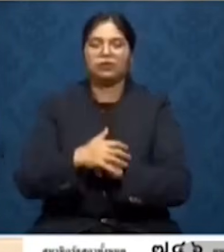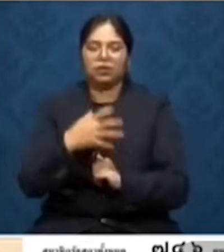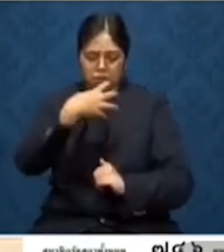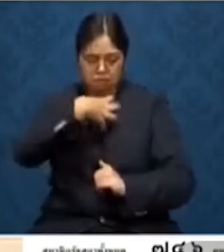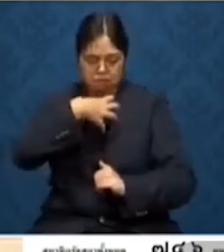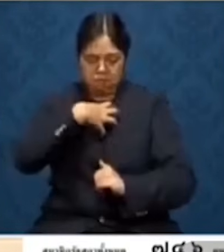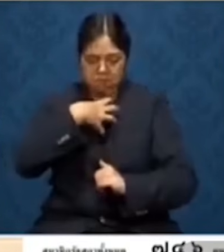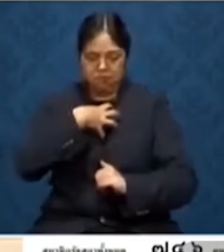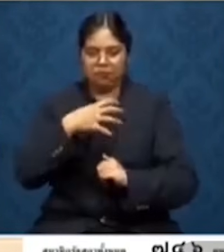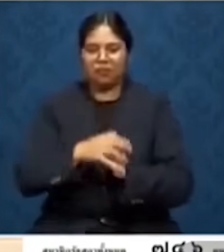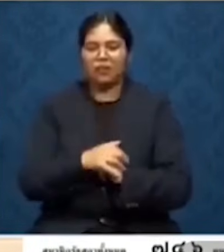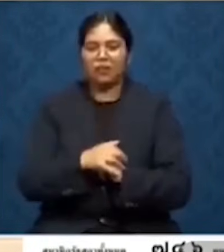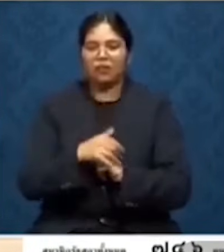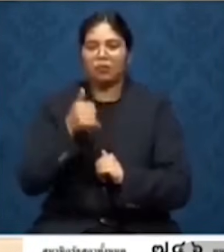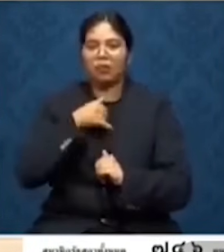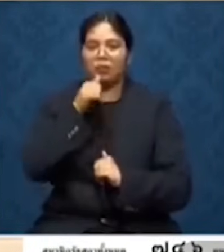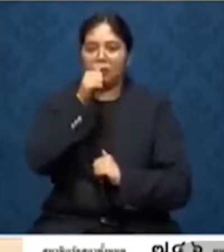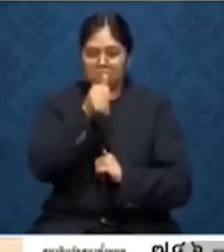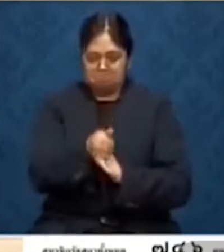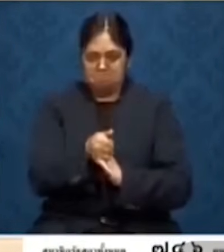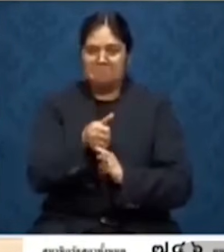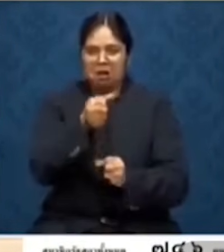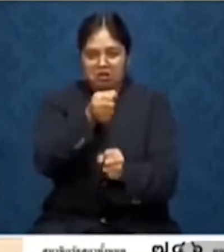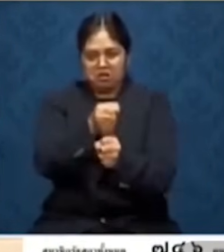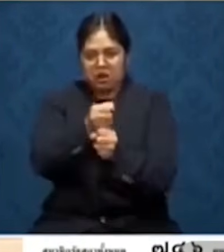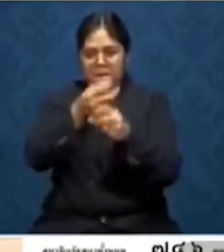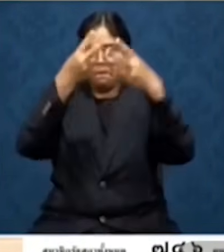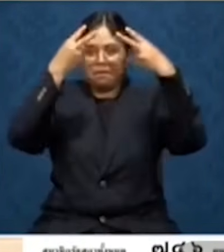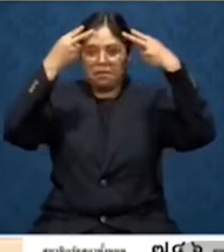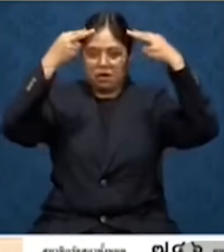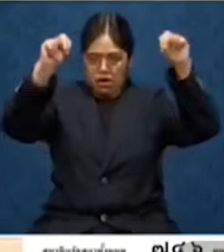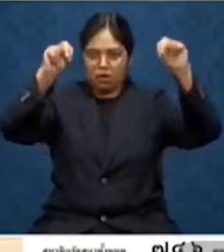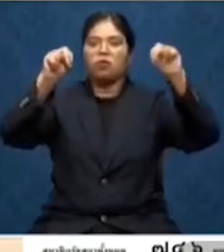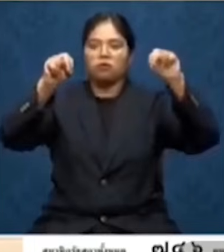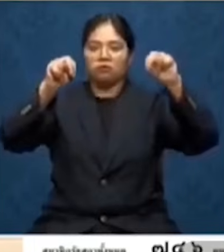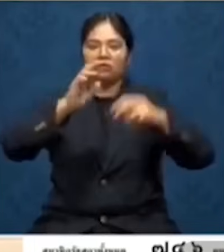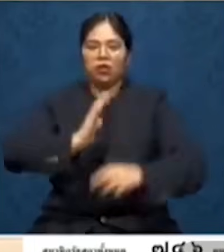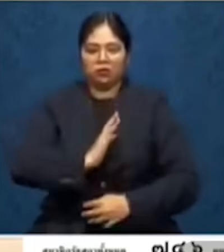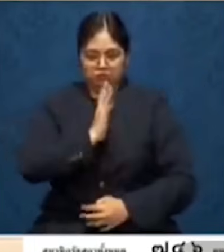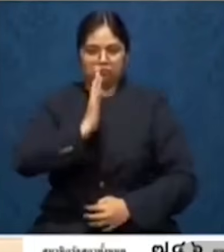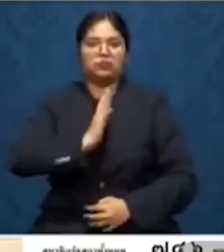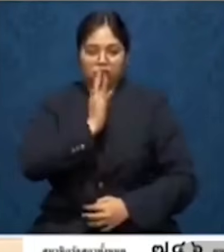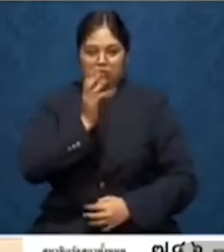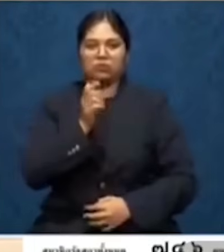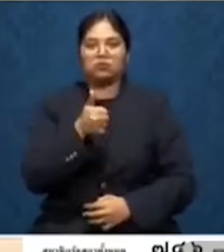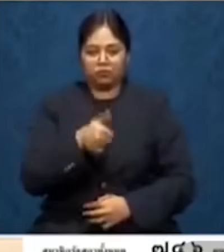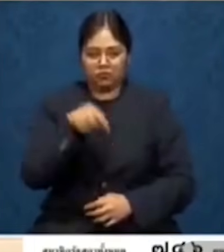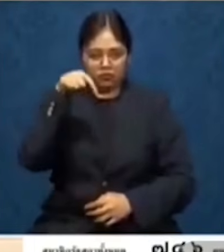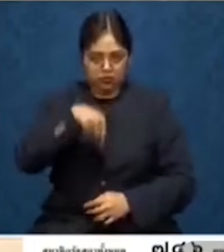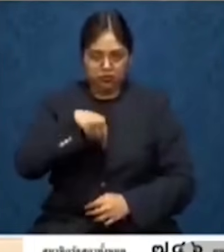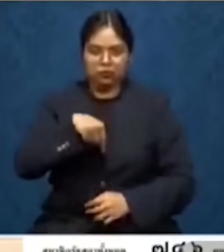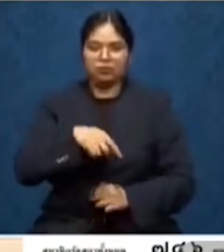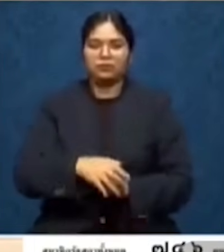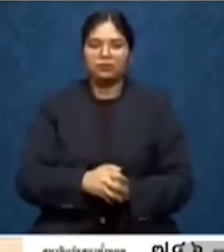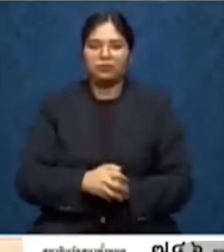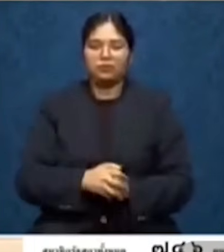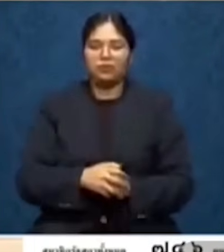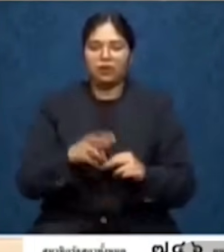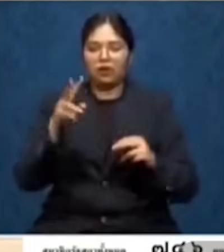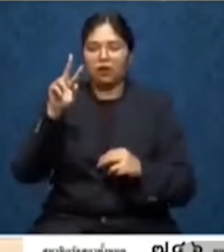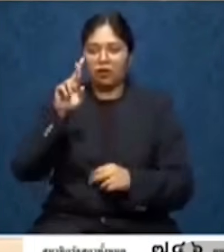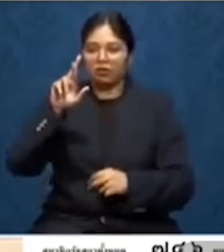การที่เข้ามายืนตรงนี้ได้ดำรงตำแหน่งกันทรงเกียรตินี้ได้มายืนในที่นี้ในรัฐสภาทร